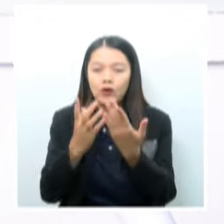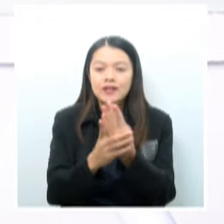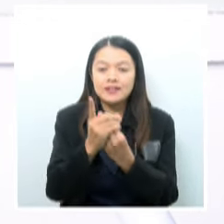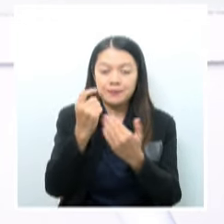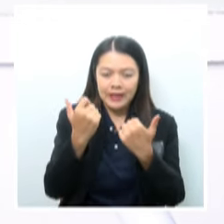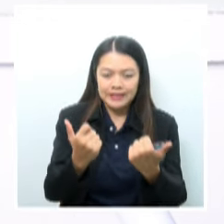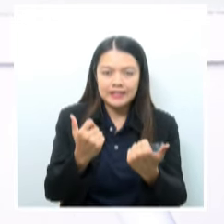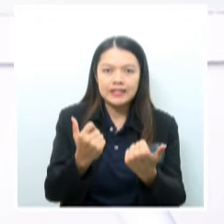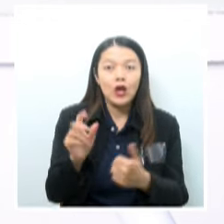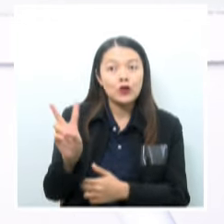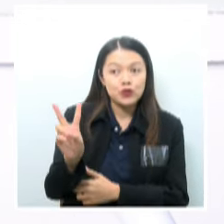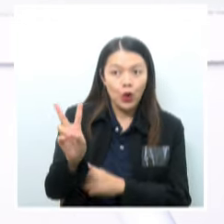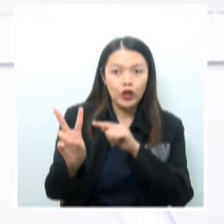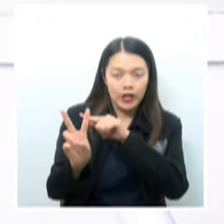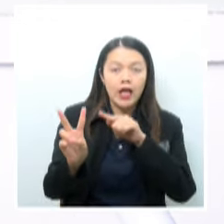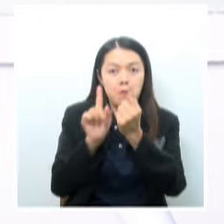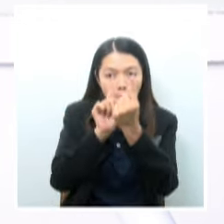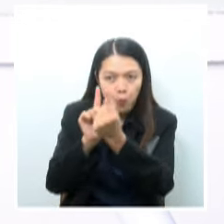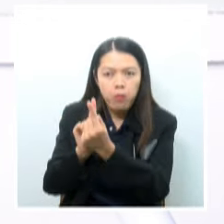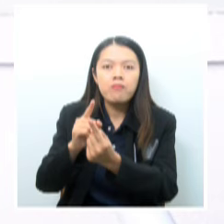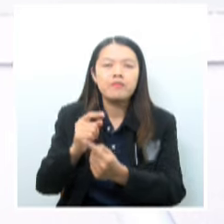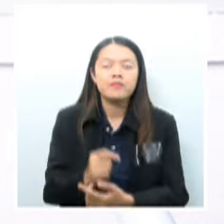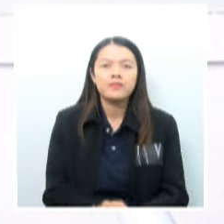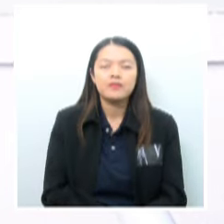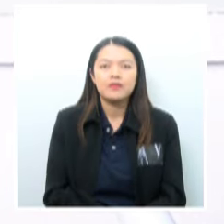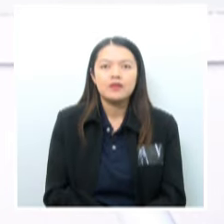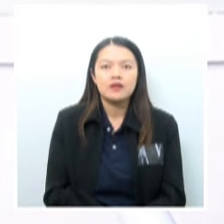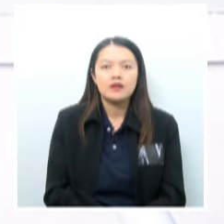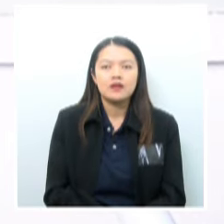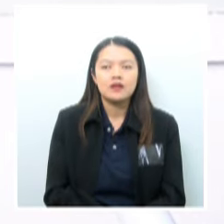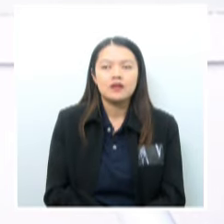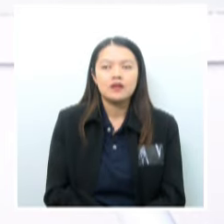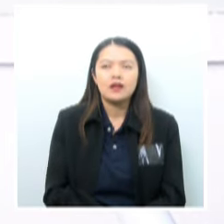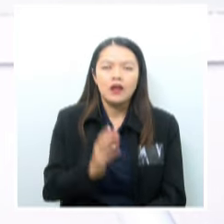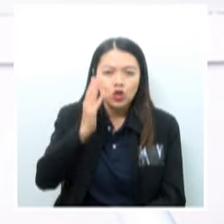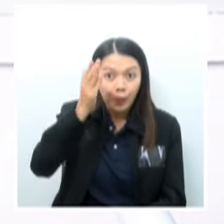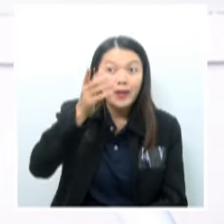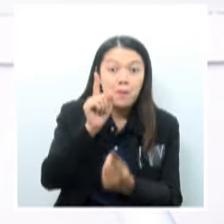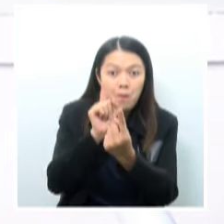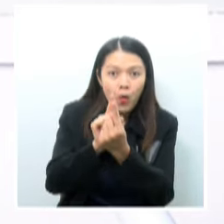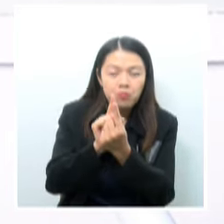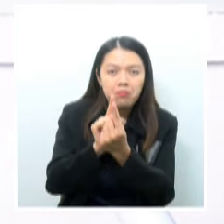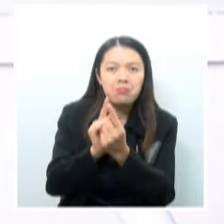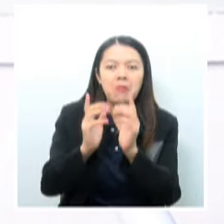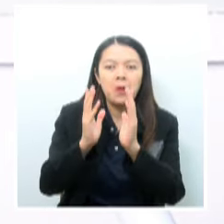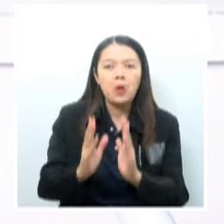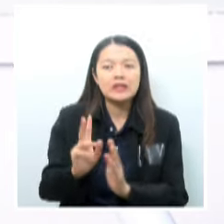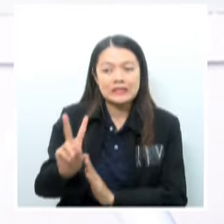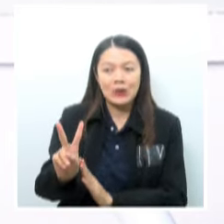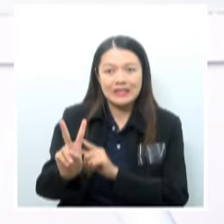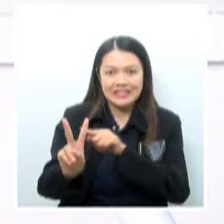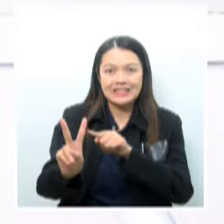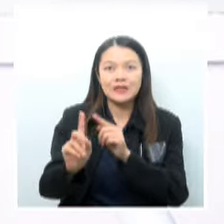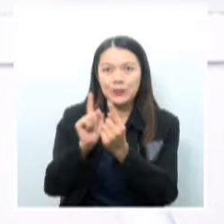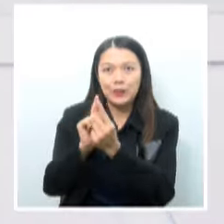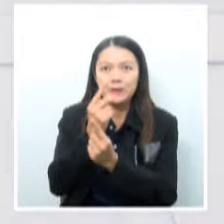จะเป็น2ท่านนี้ที่เราได้พบปะเจอกันแต่ว่าเราไปเจอกันอีกครั้งนึงค่ะกับอินฟลูเอนเซอร์ทั้ง2ท่านกับเราในช่วงนี้